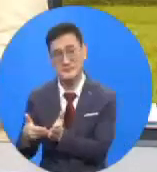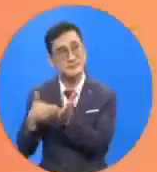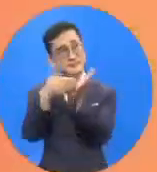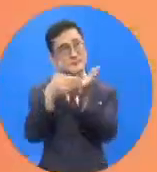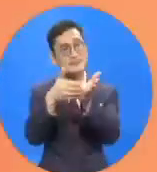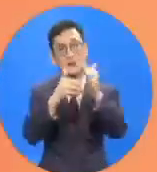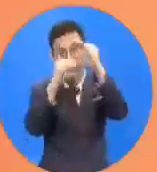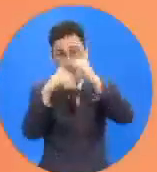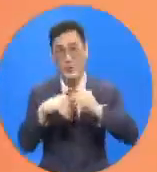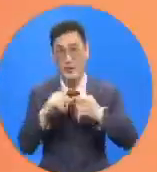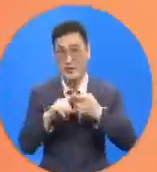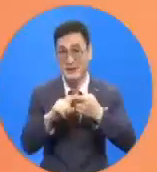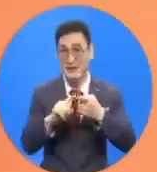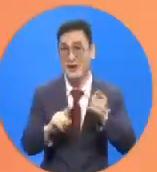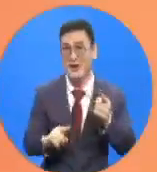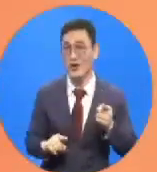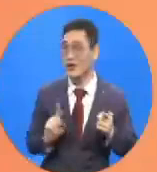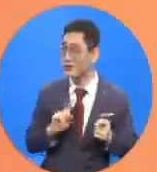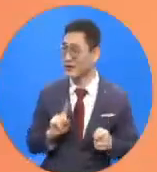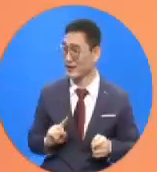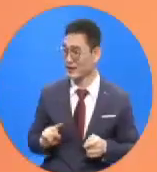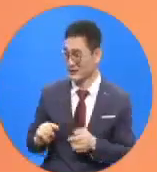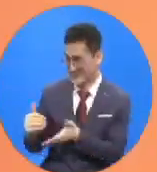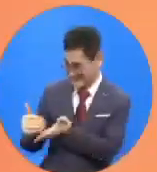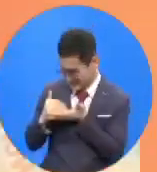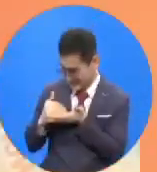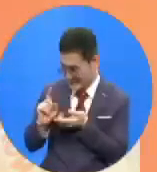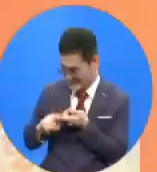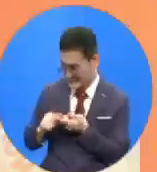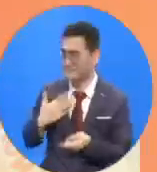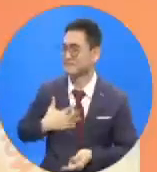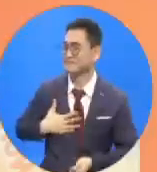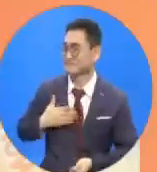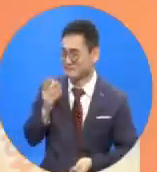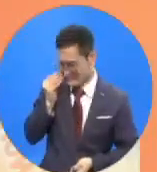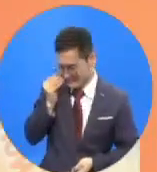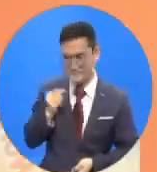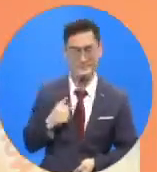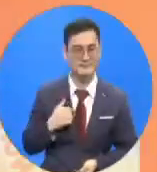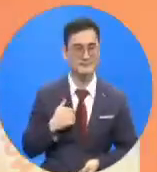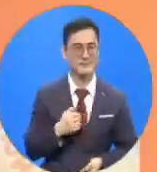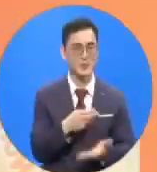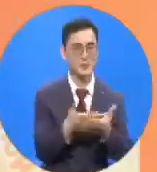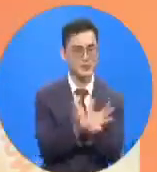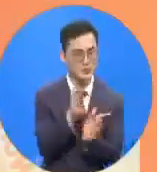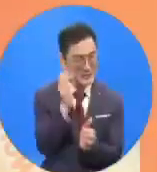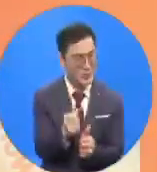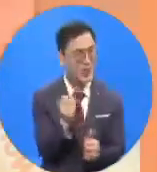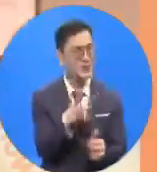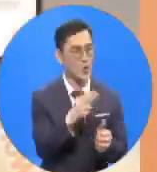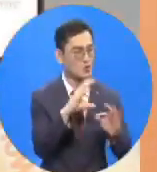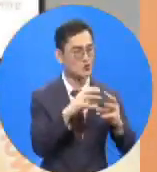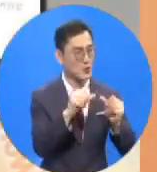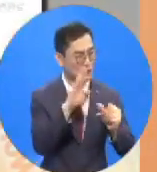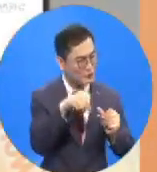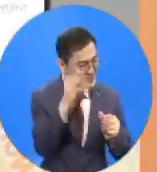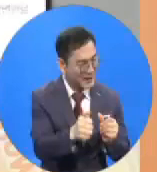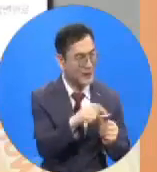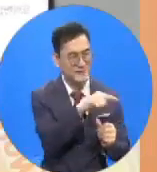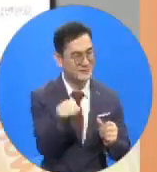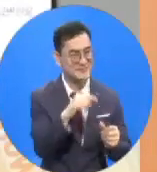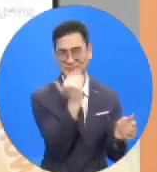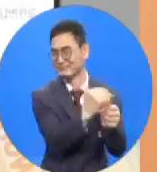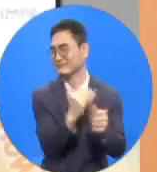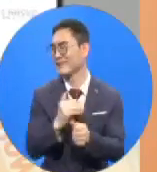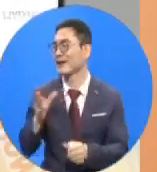상소문을 받아들여 복토 부 장 관 뭐 저한테 비서실 자 또는 제 업무 장을 교차 겠다 이런 이 답이 나올